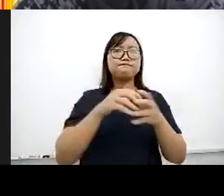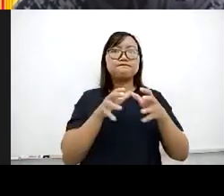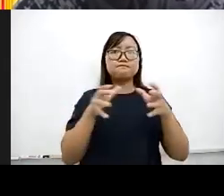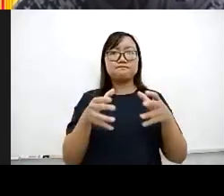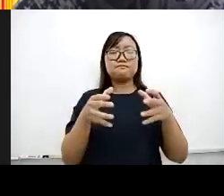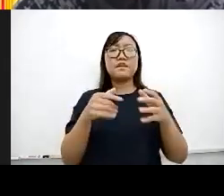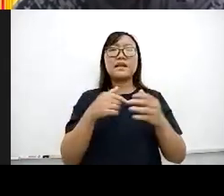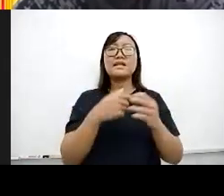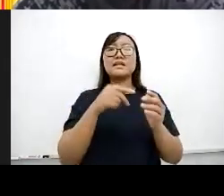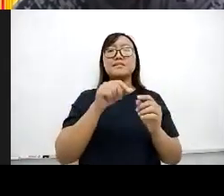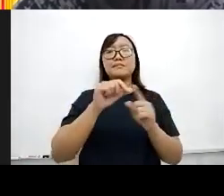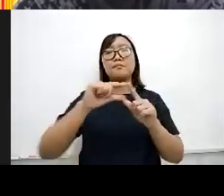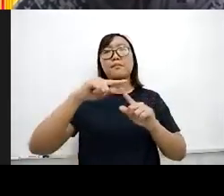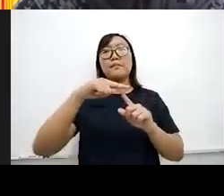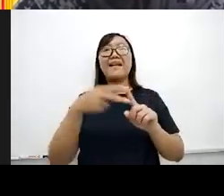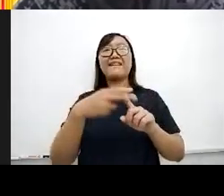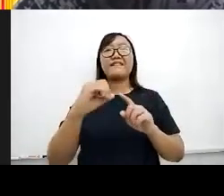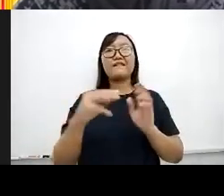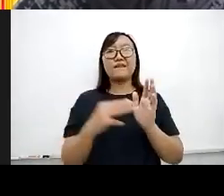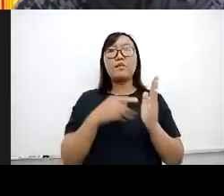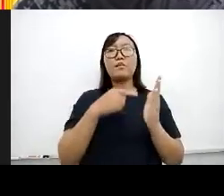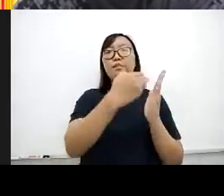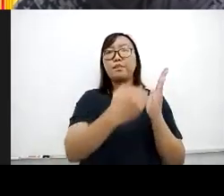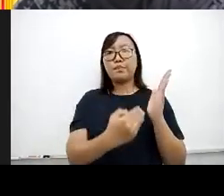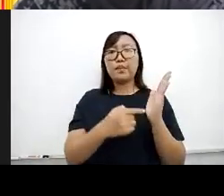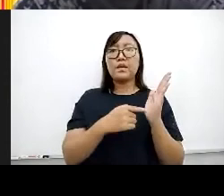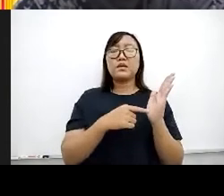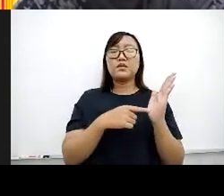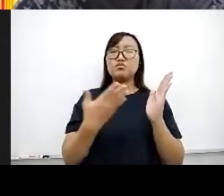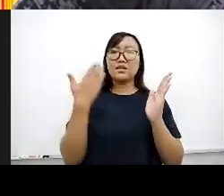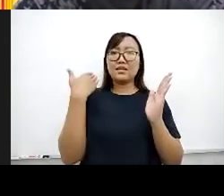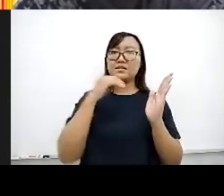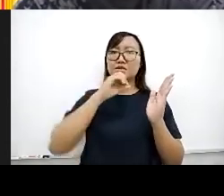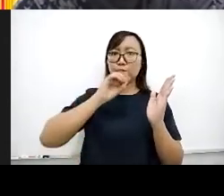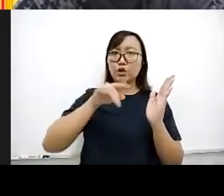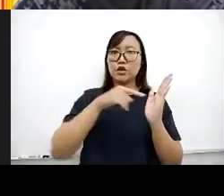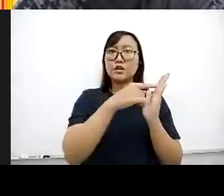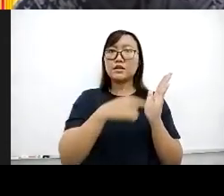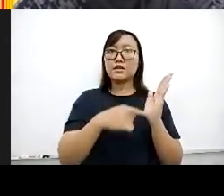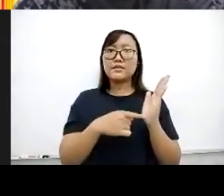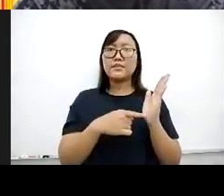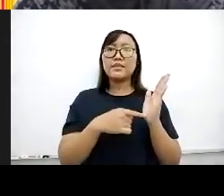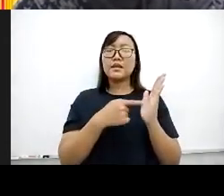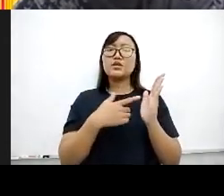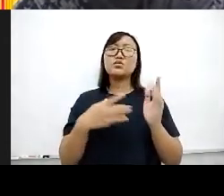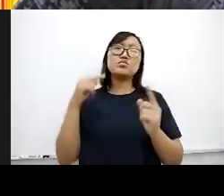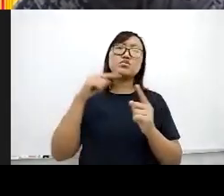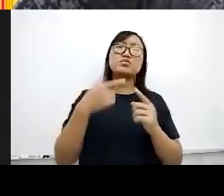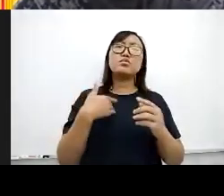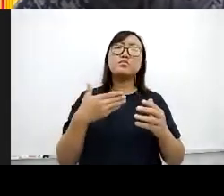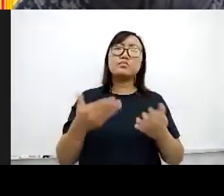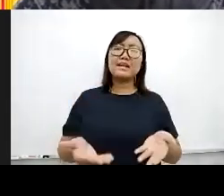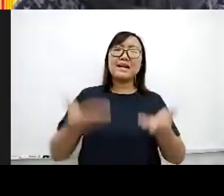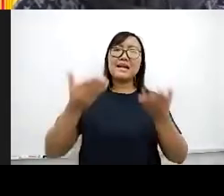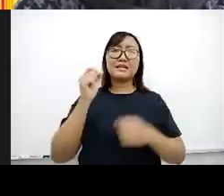platform lebih sama tadi seperti dengan yang terakhir karena Sebutkan ya Kemudian untuk meningkatkan kesadaran akan isu-isu